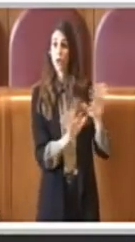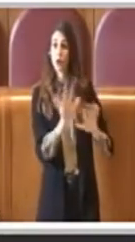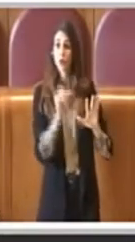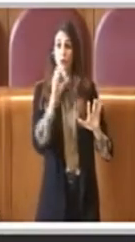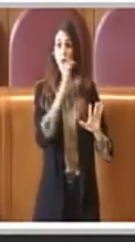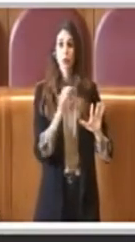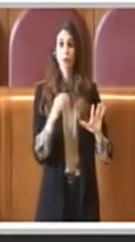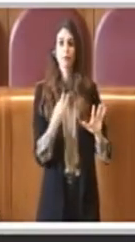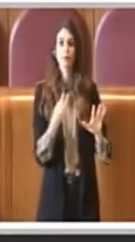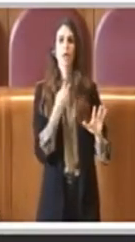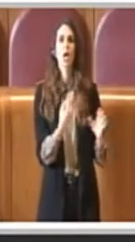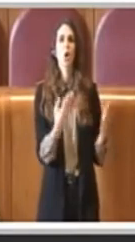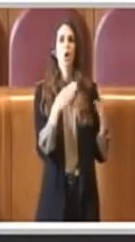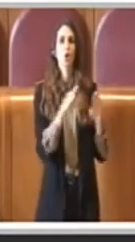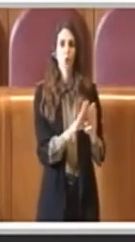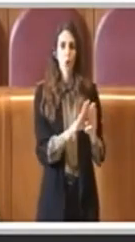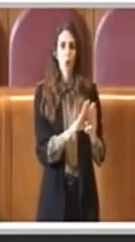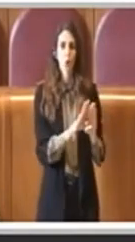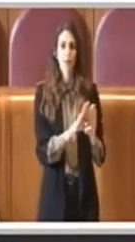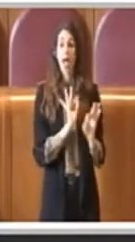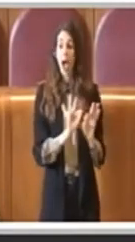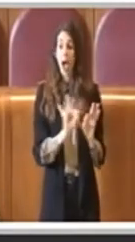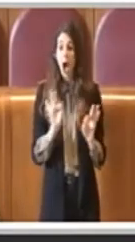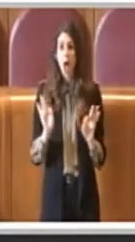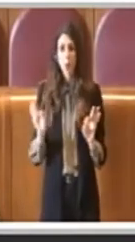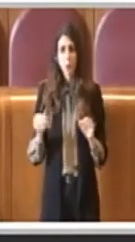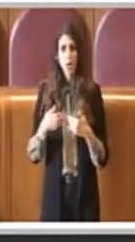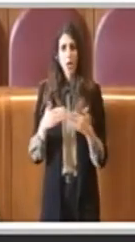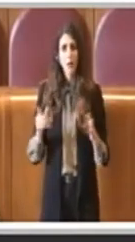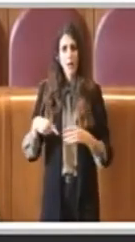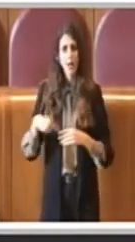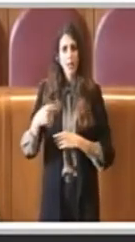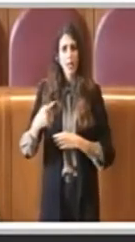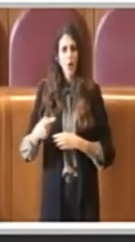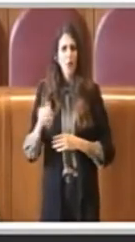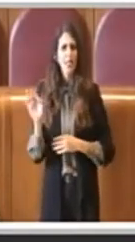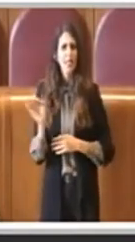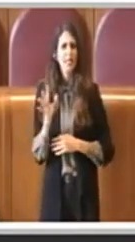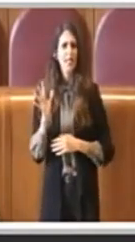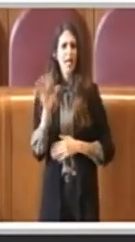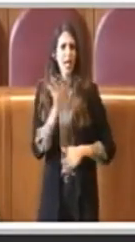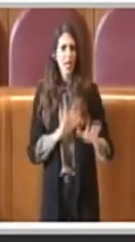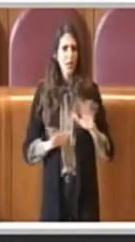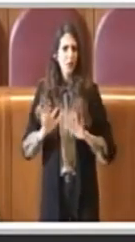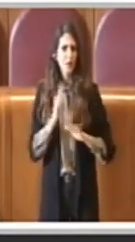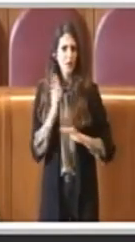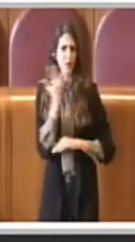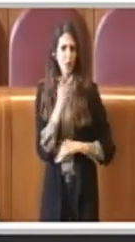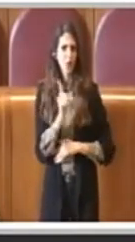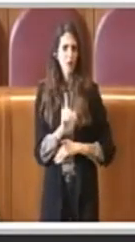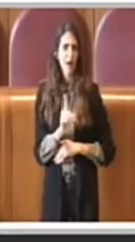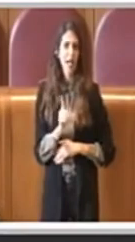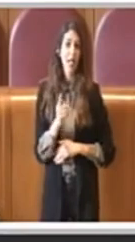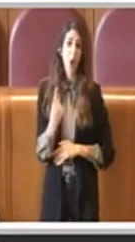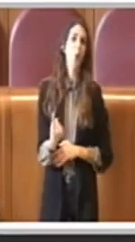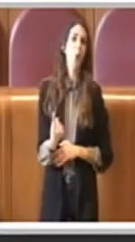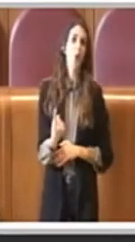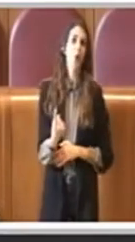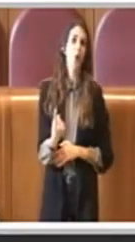dovuto chiudere, e quelli che sono rimasti aperti ad oggi, se non do un'informazione sbagliata, dovrebbe esserne aperto soltanto uno e comunque